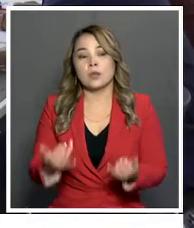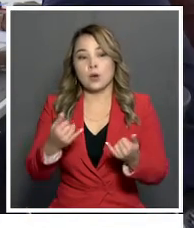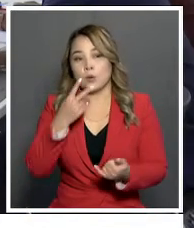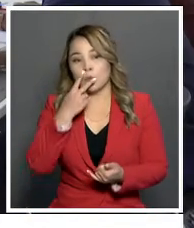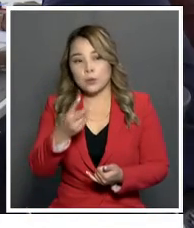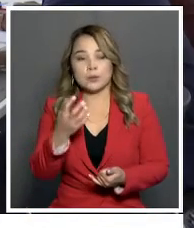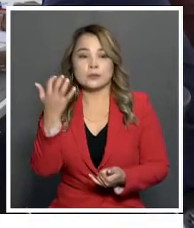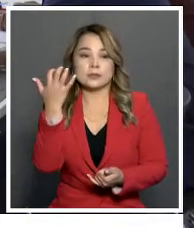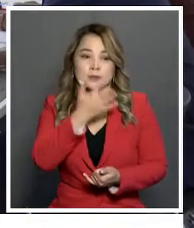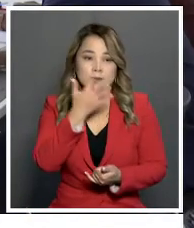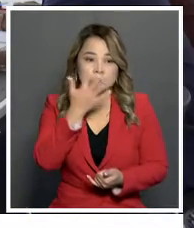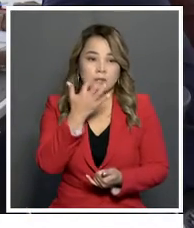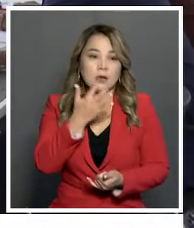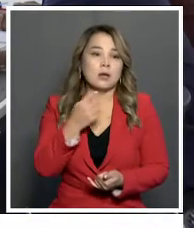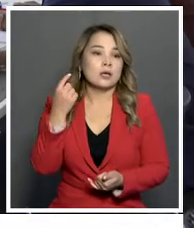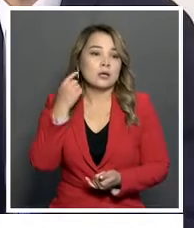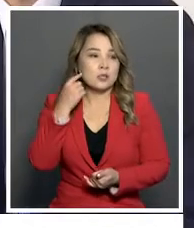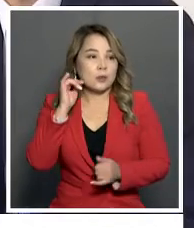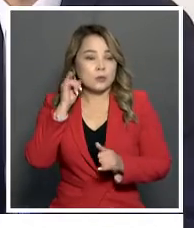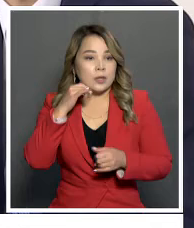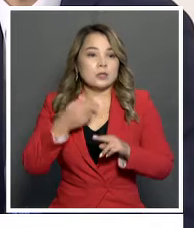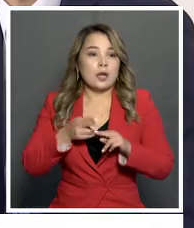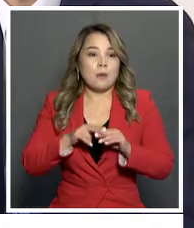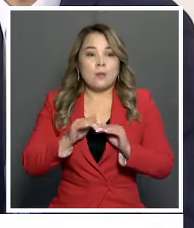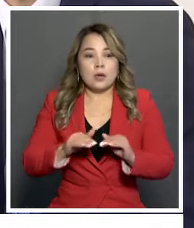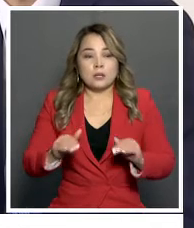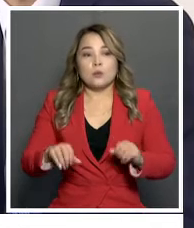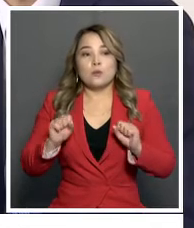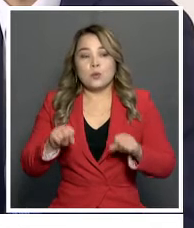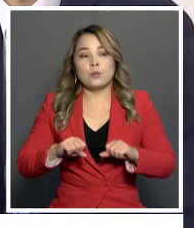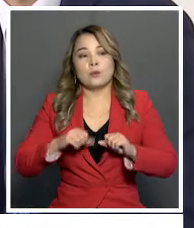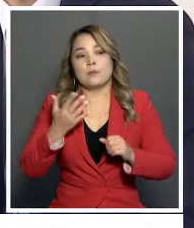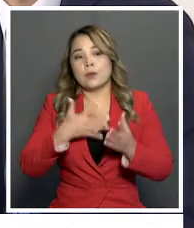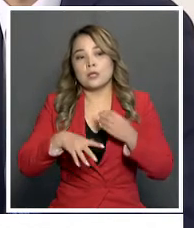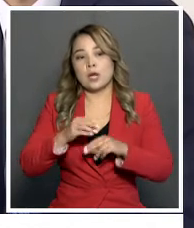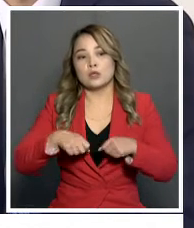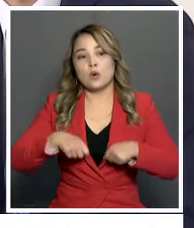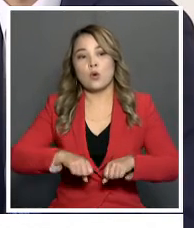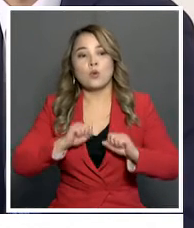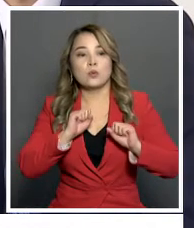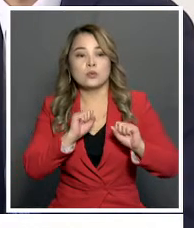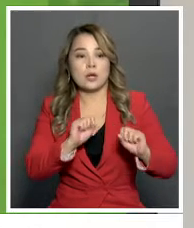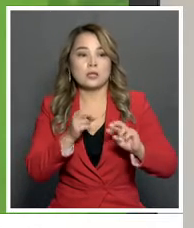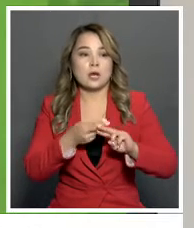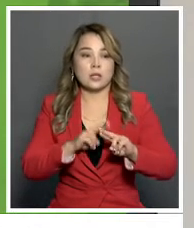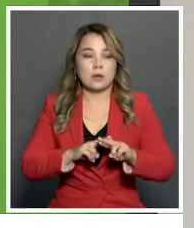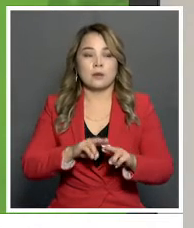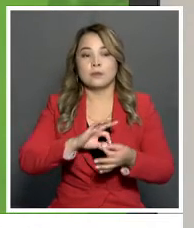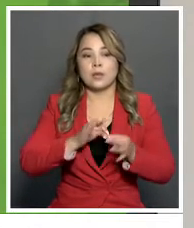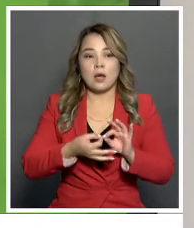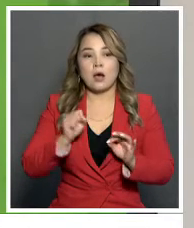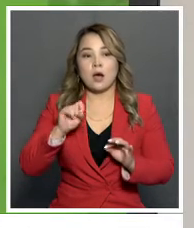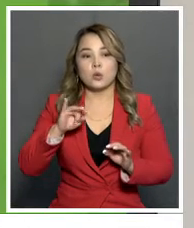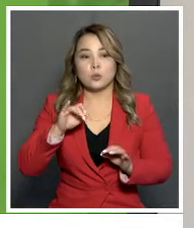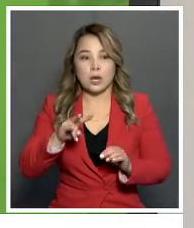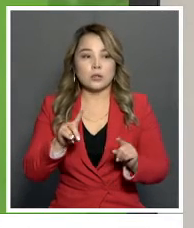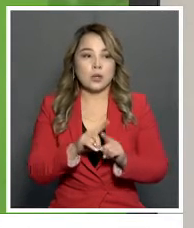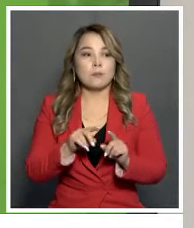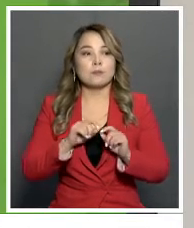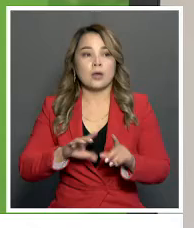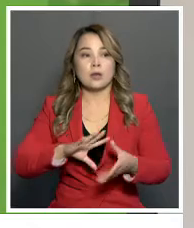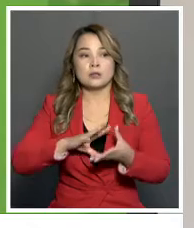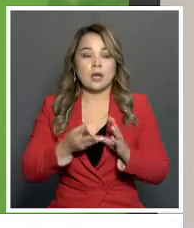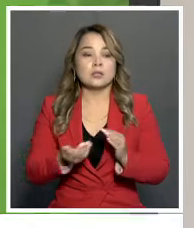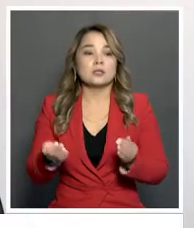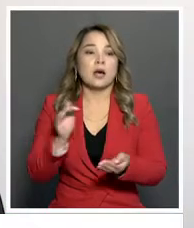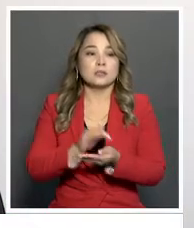есту қабілетін ашар, мүмкіндігі шектеулі балалардың құқығы қалай қорғалып жатқанын білу үшін Аружан Саин бүгін Люксембургтағы бірқатар мектеп-интернаттардың